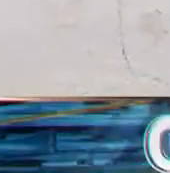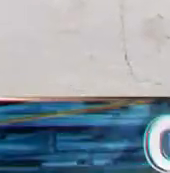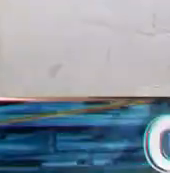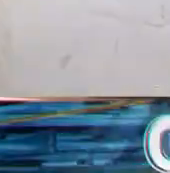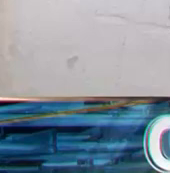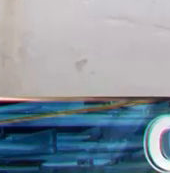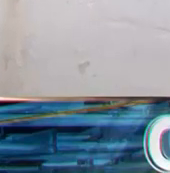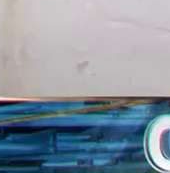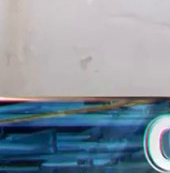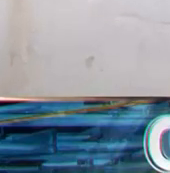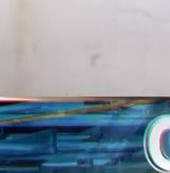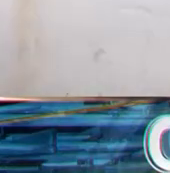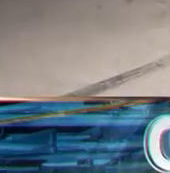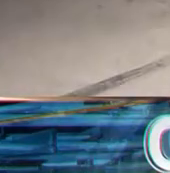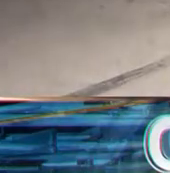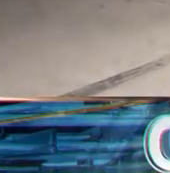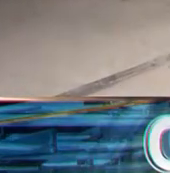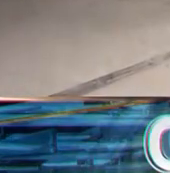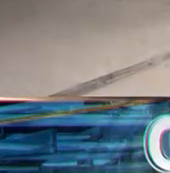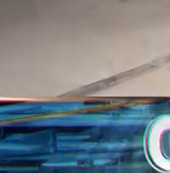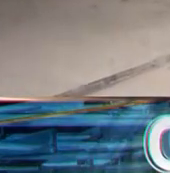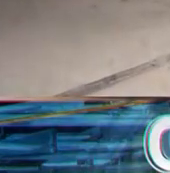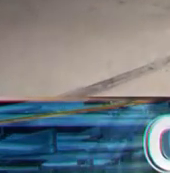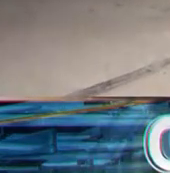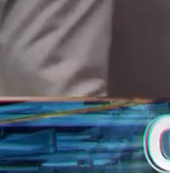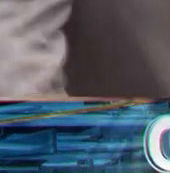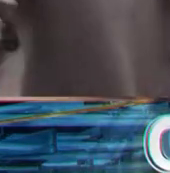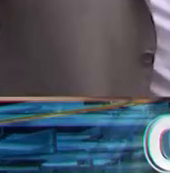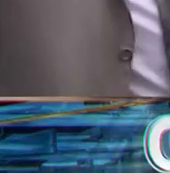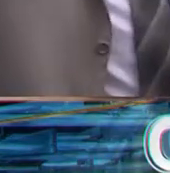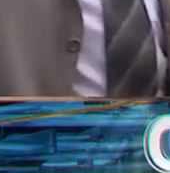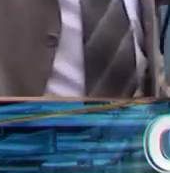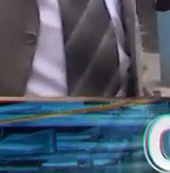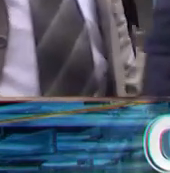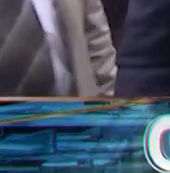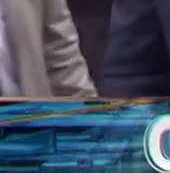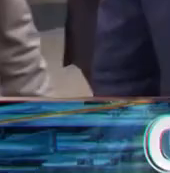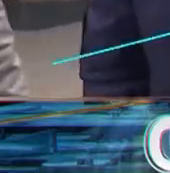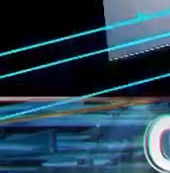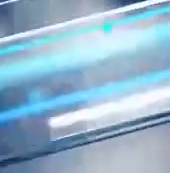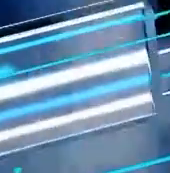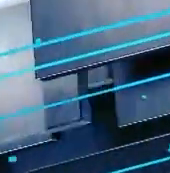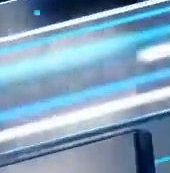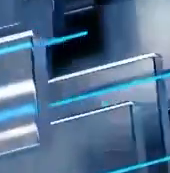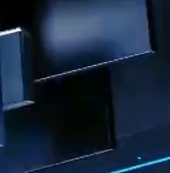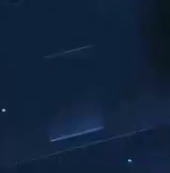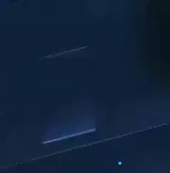Бесценная вода. Проблемы водоснабжения в Кирбулакском районе разбирает областная комиссия партийного контроля.